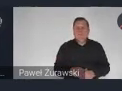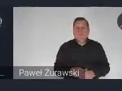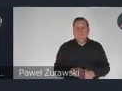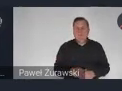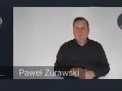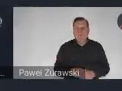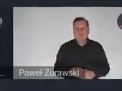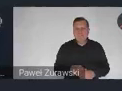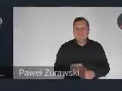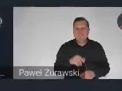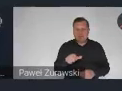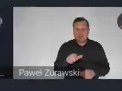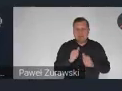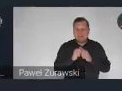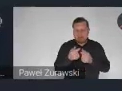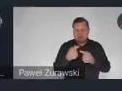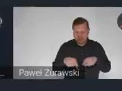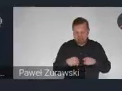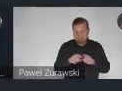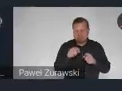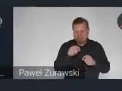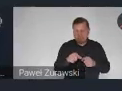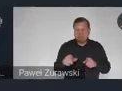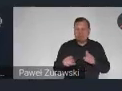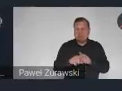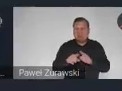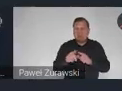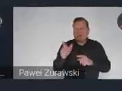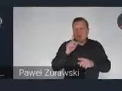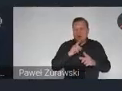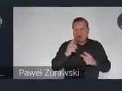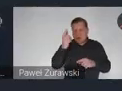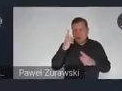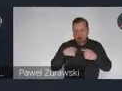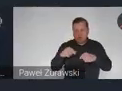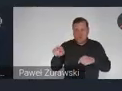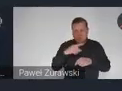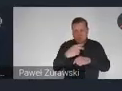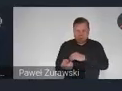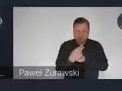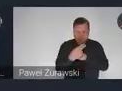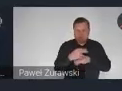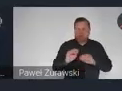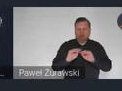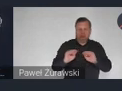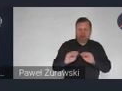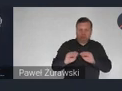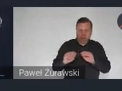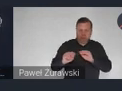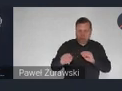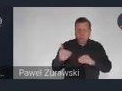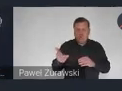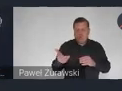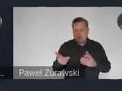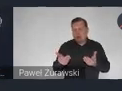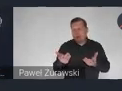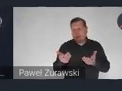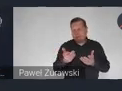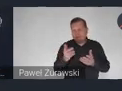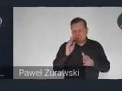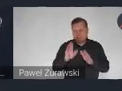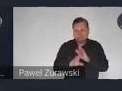tego zadania jak również ten personel wyszkolić jeśli chodzi o